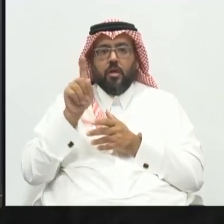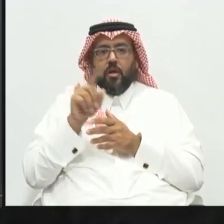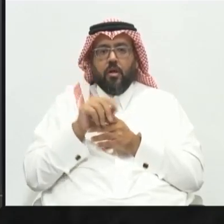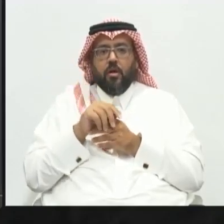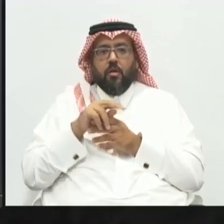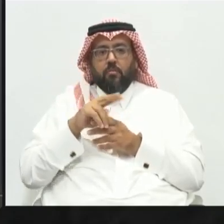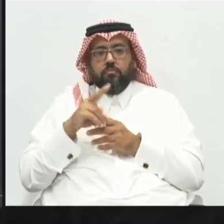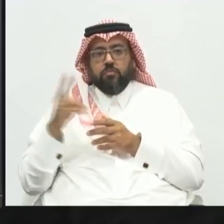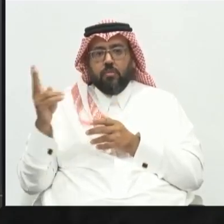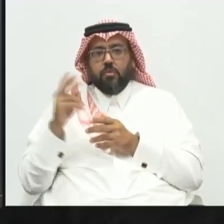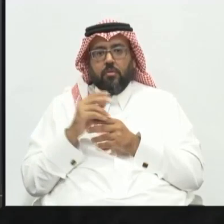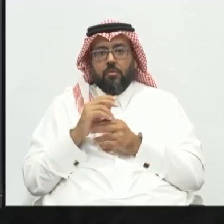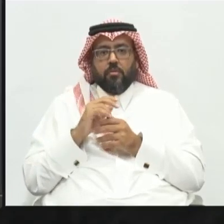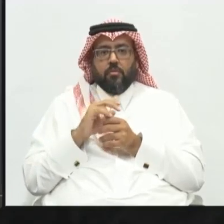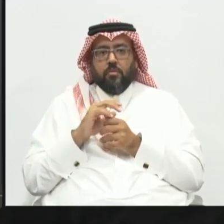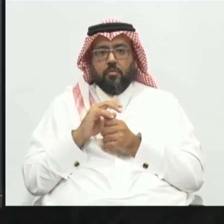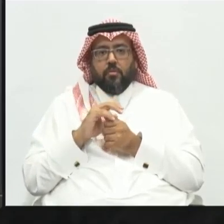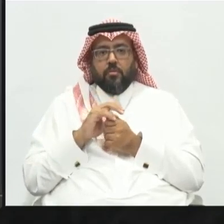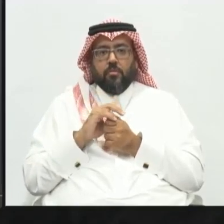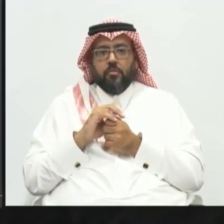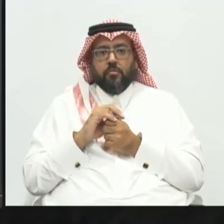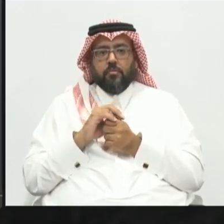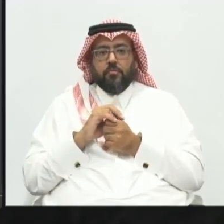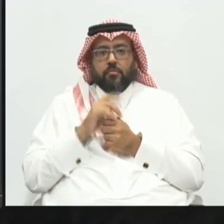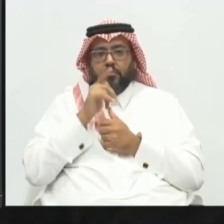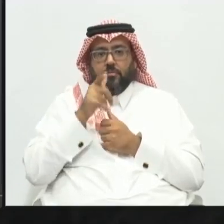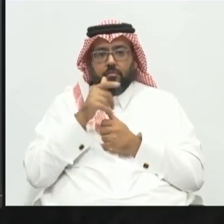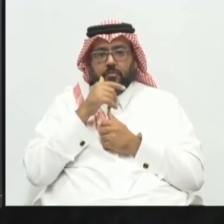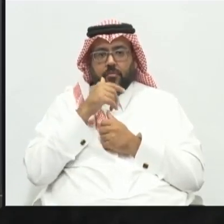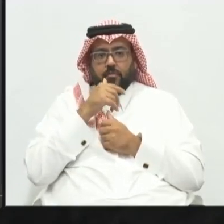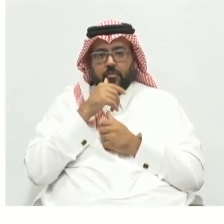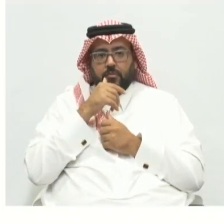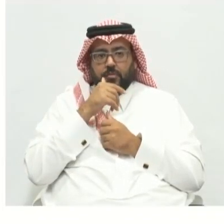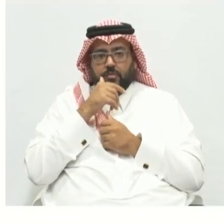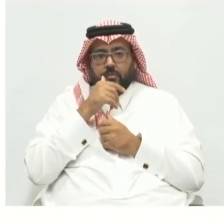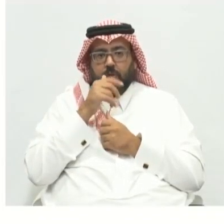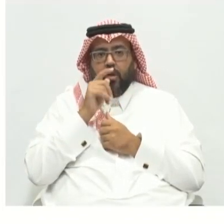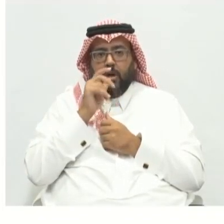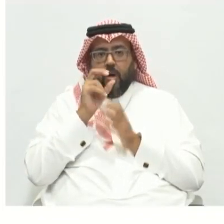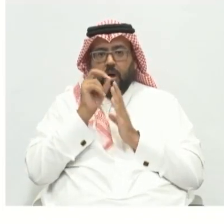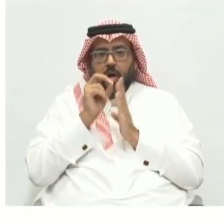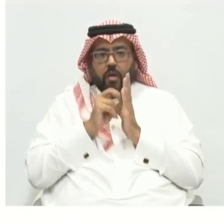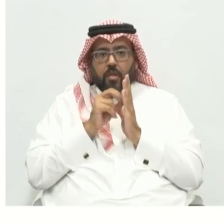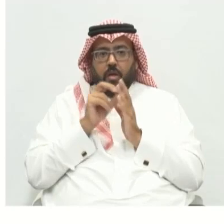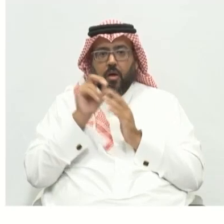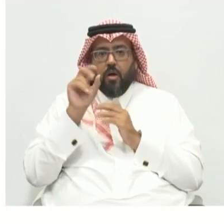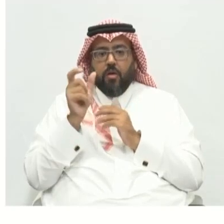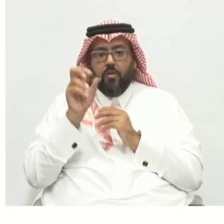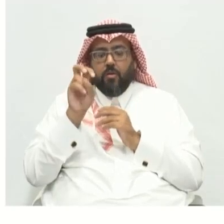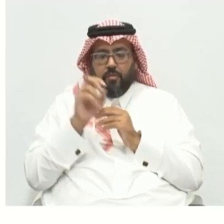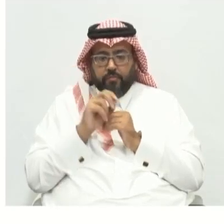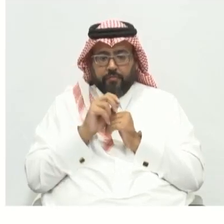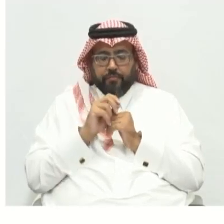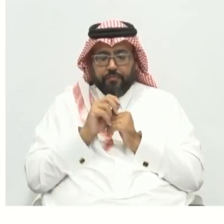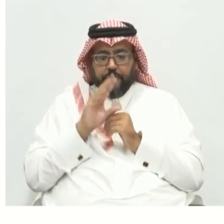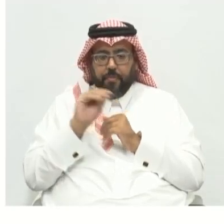حال المخالفه كذلك نقول في مفهوم القاعده القانونيه مما جاء في المثال للقاعده